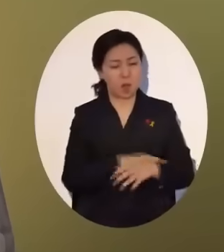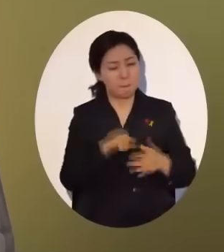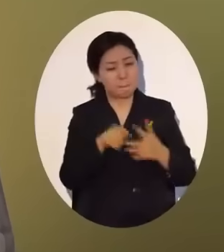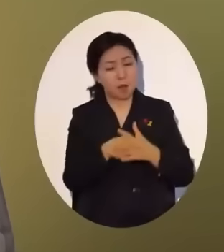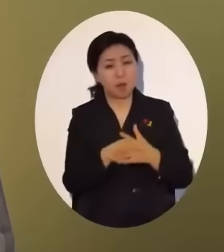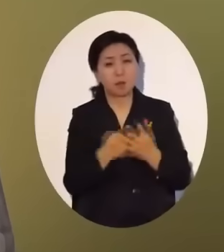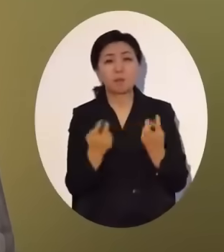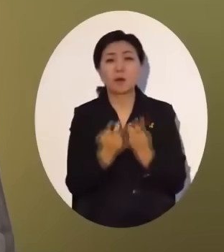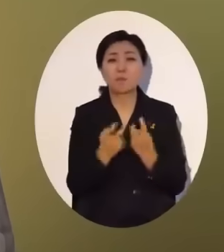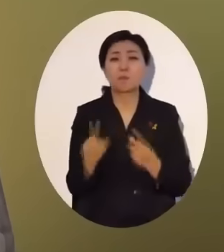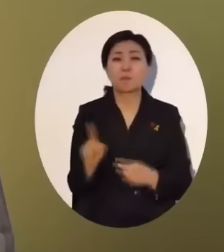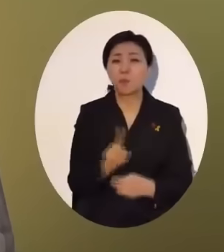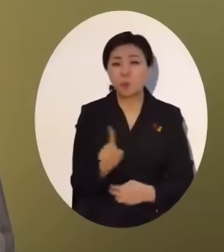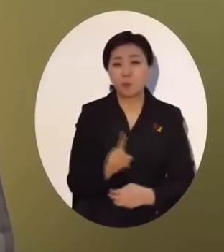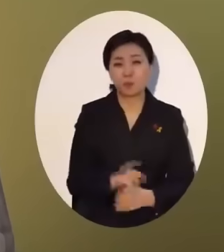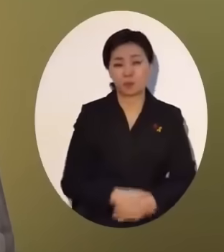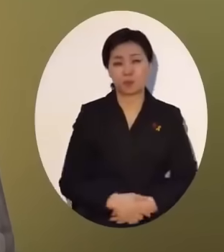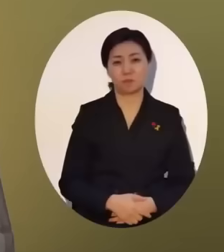건지 궁금합니다.